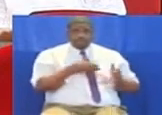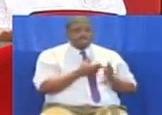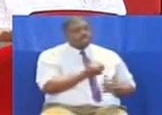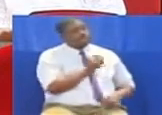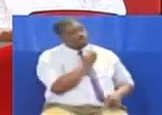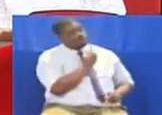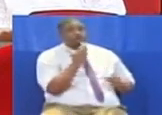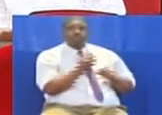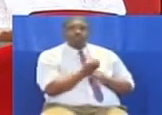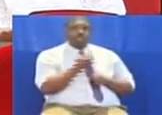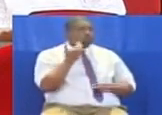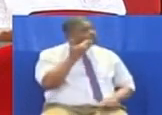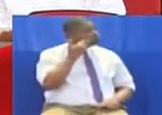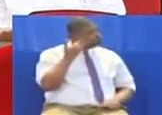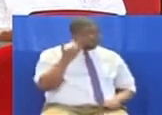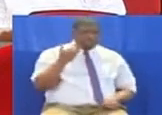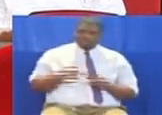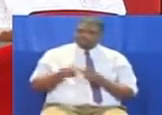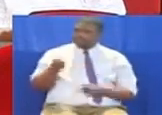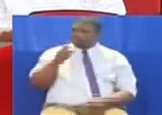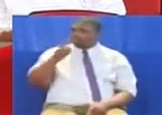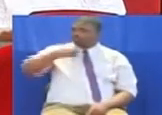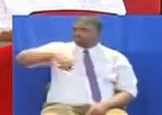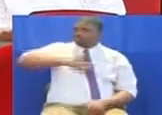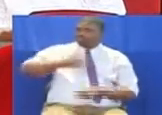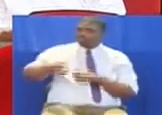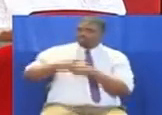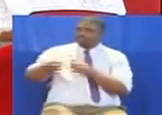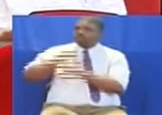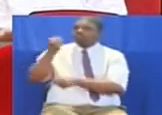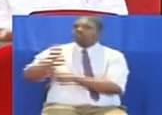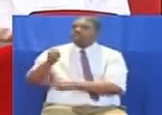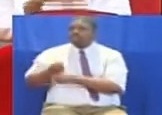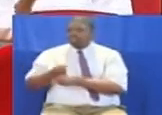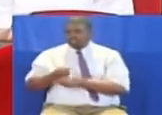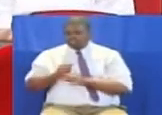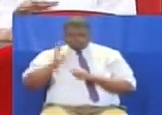dawa yao ya wazungu. Lakini dawa zetu sisi zinaendelea kufanya kazi, nyungu pamoja na vitu vingine.